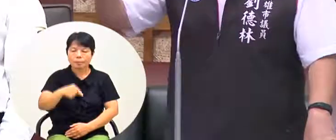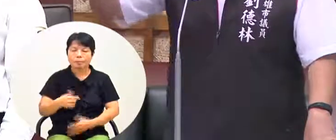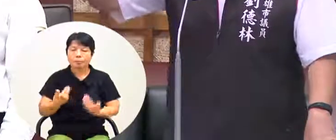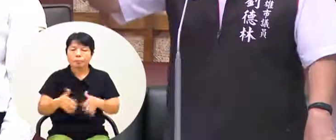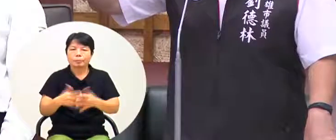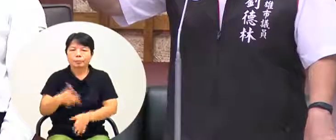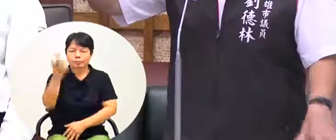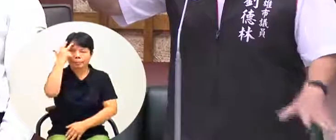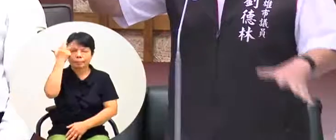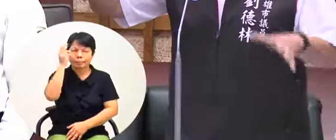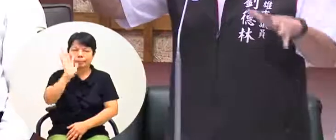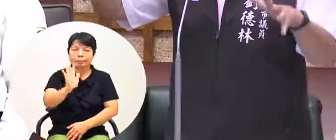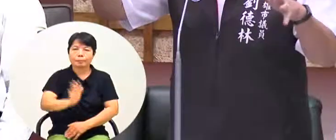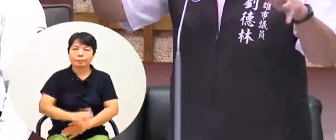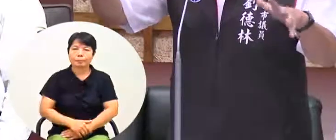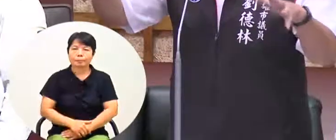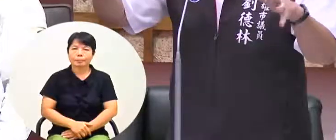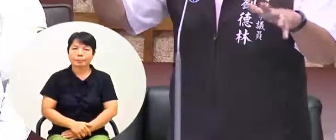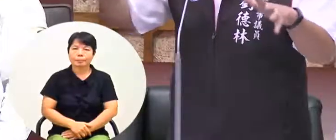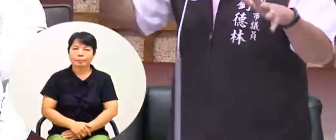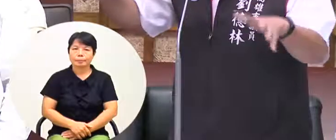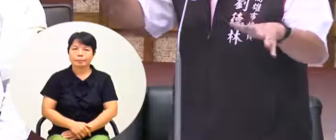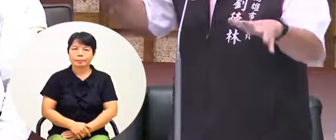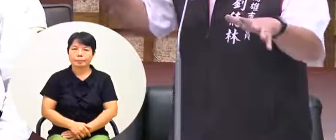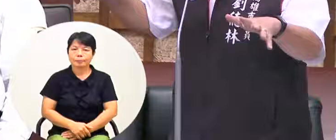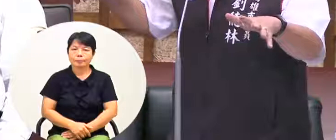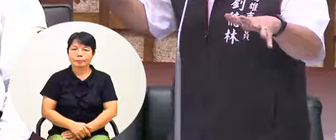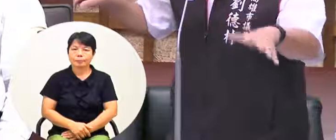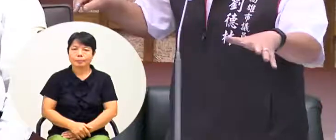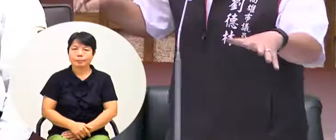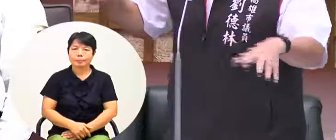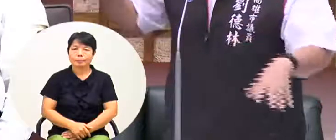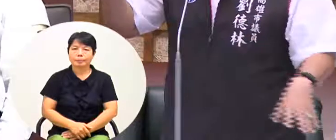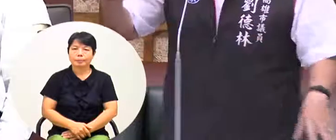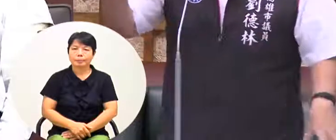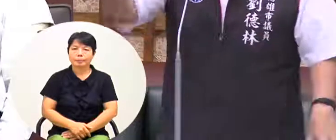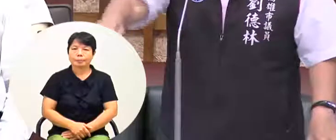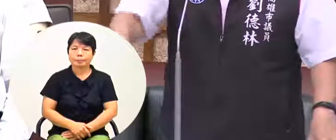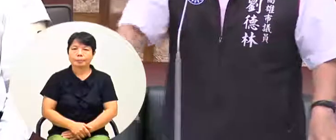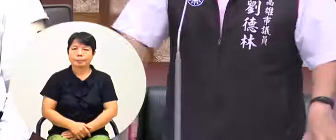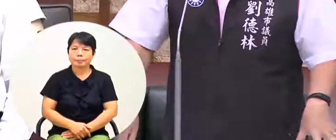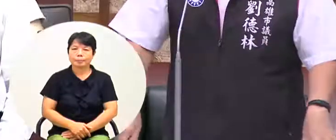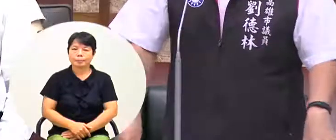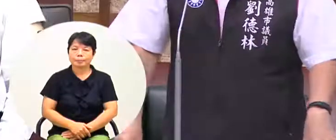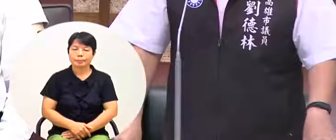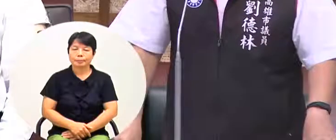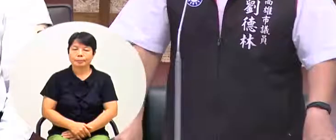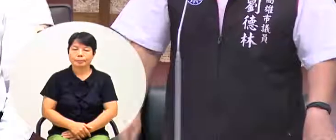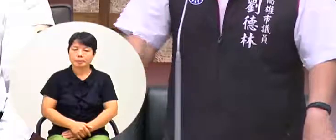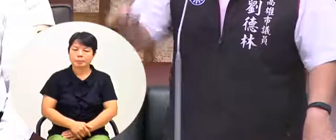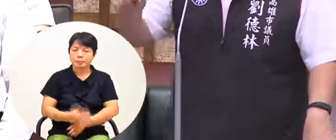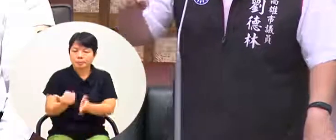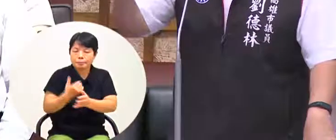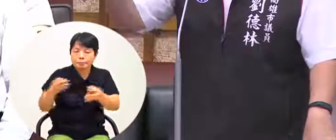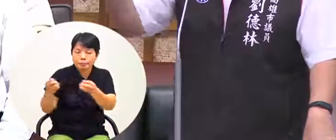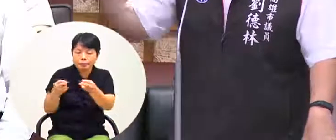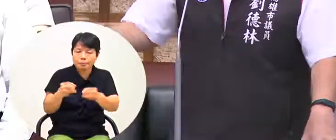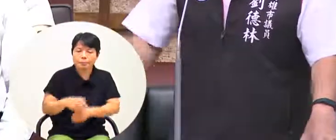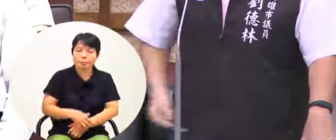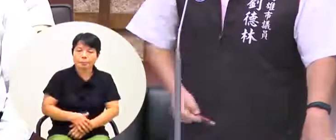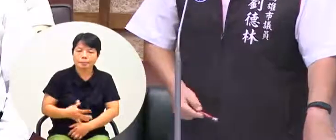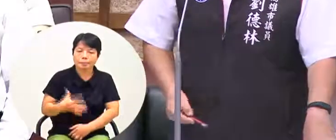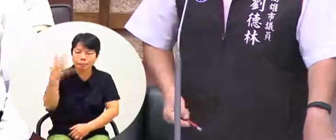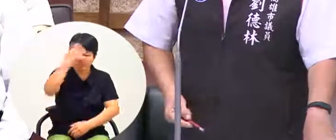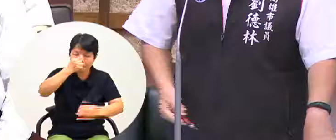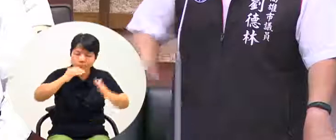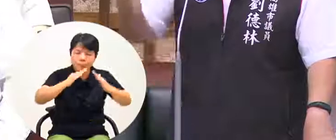那所谓的我们现有的，我刚刚所讨论的说旧有的这个房舍啊，在这上面是不是有